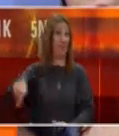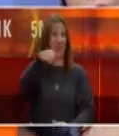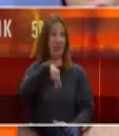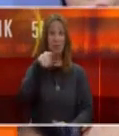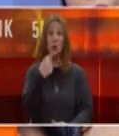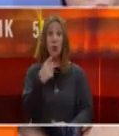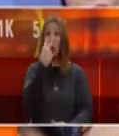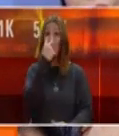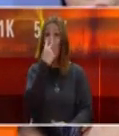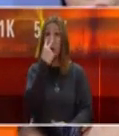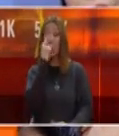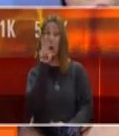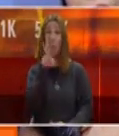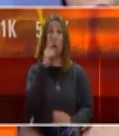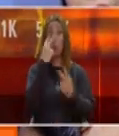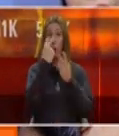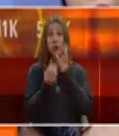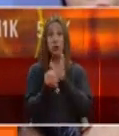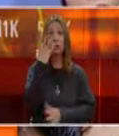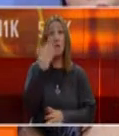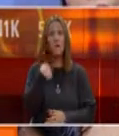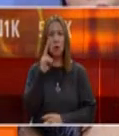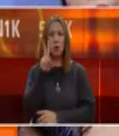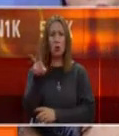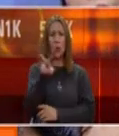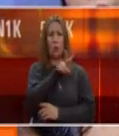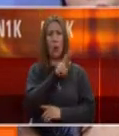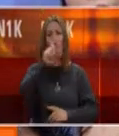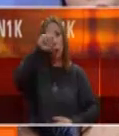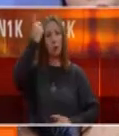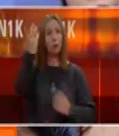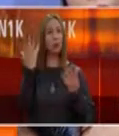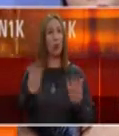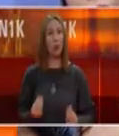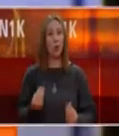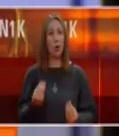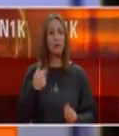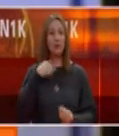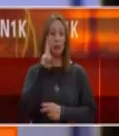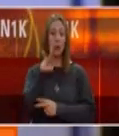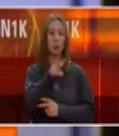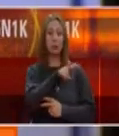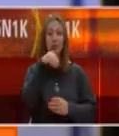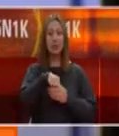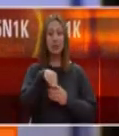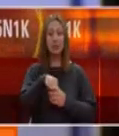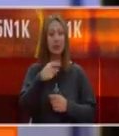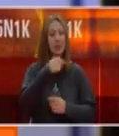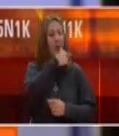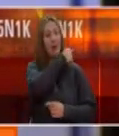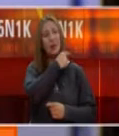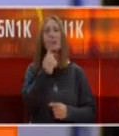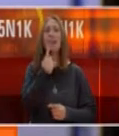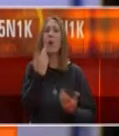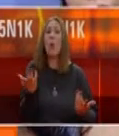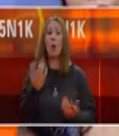insanı göreni körleştiriyor. Bir anlamda görmemekse bir görme engelli özgürleştiriyor. Biz gördüğümüz için diğer dört evet, duyumuzu yeterince kullanmıyoruz. Tad